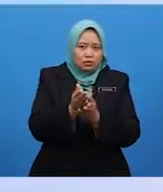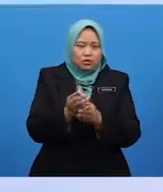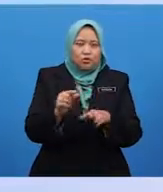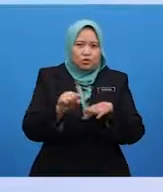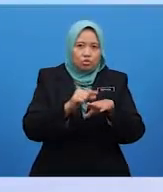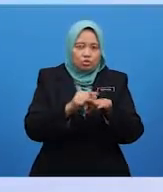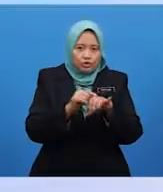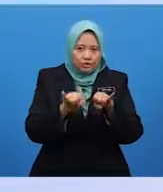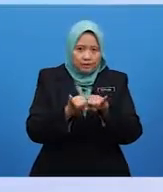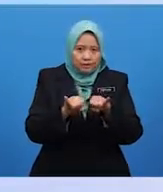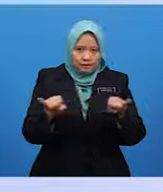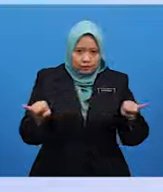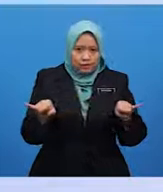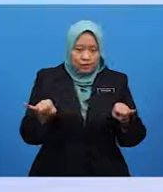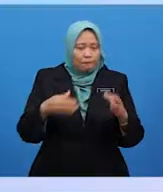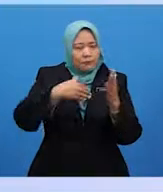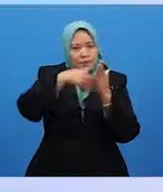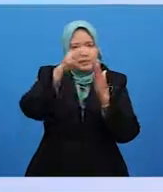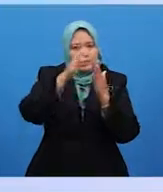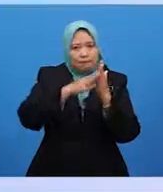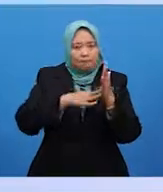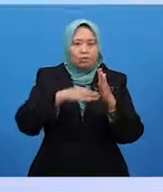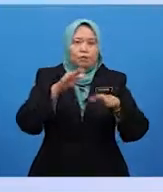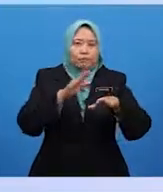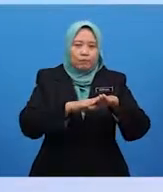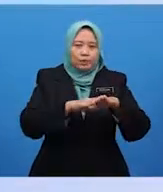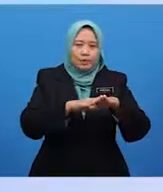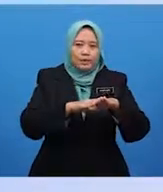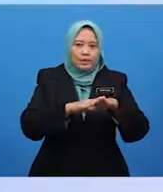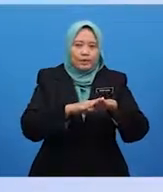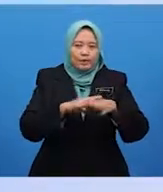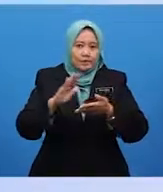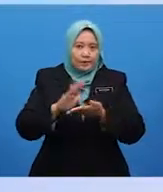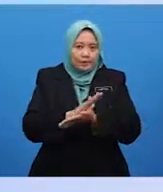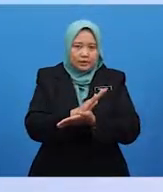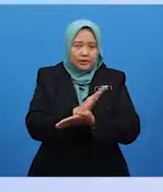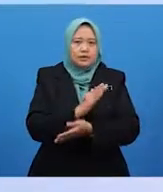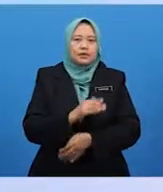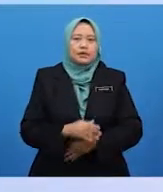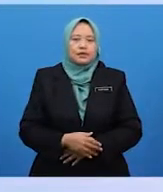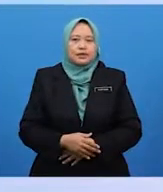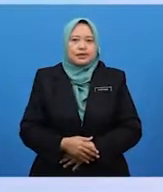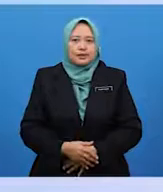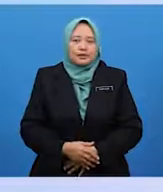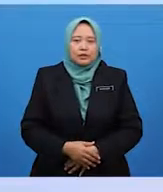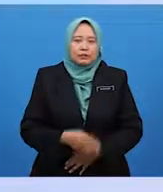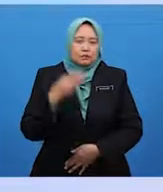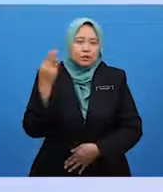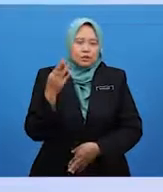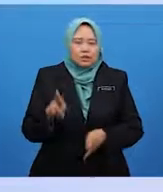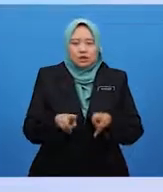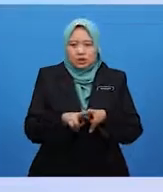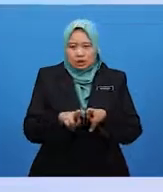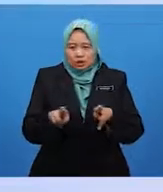ambil and then kita terus buat sapuan supaya warna tu kurang natural dan sapuan warna biasanya rata dan tidak